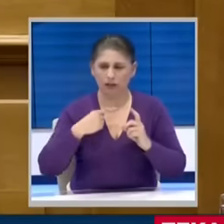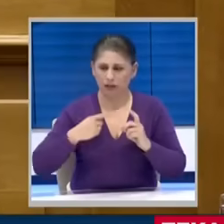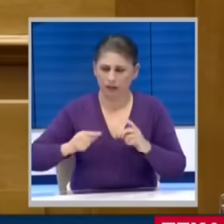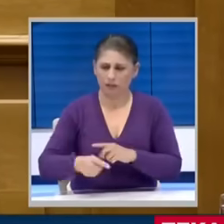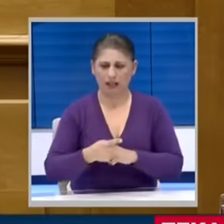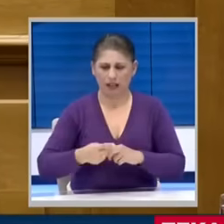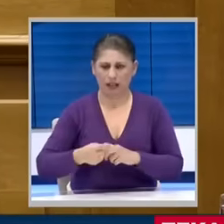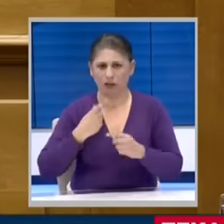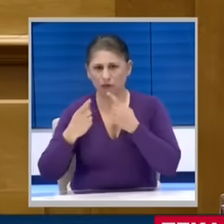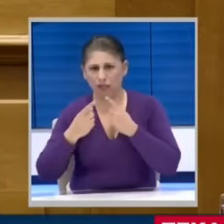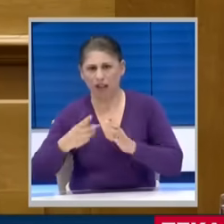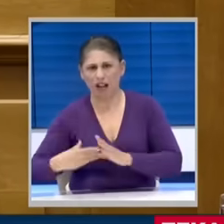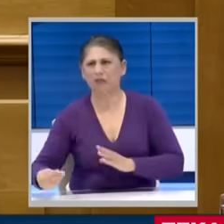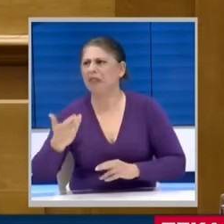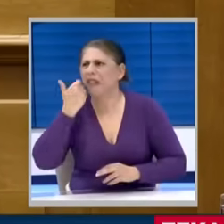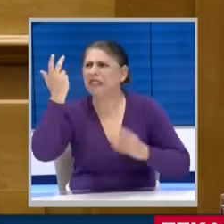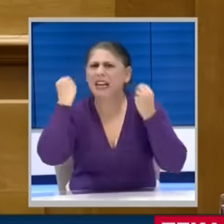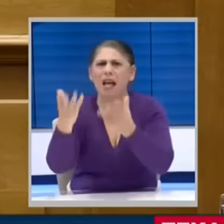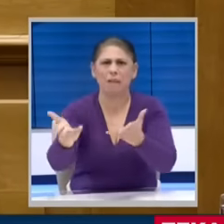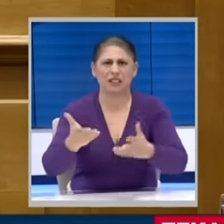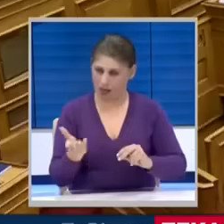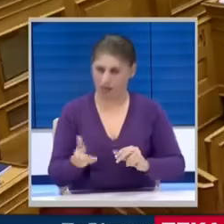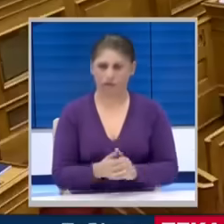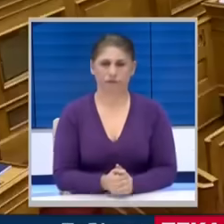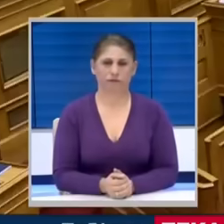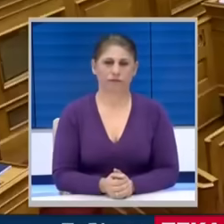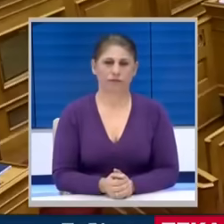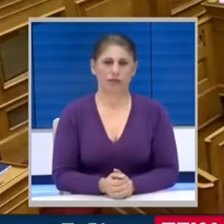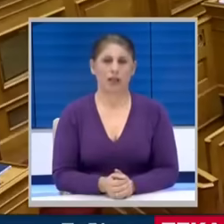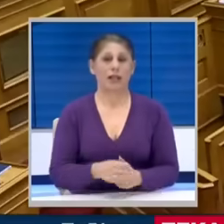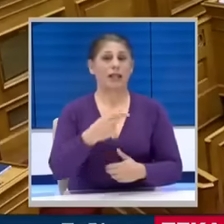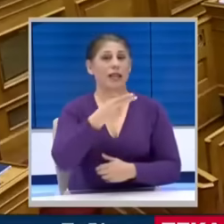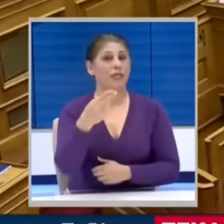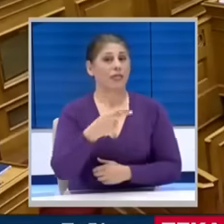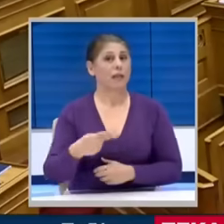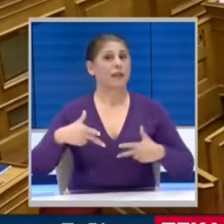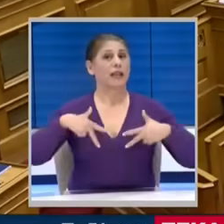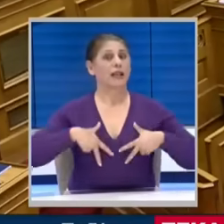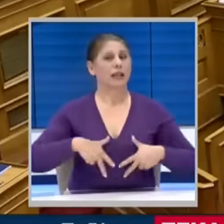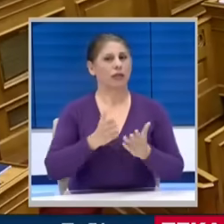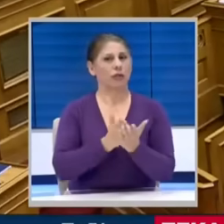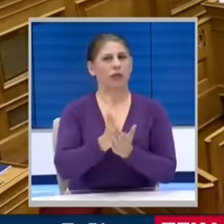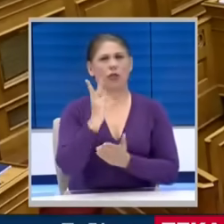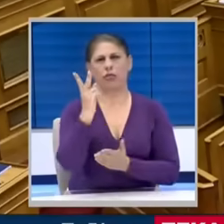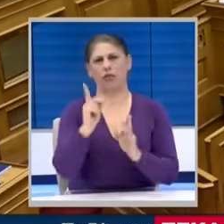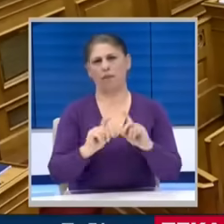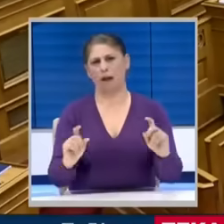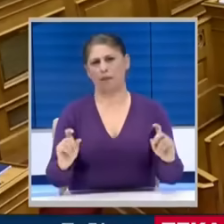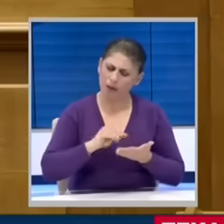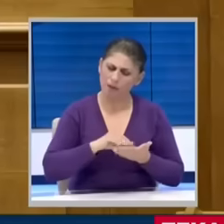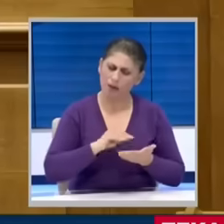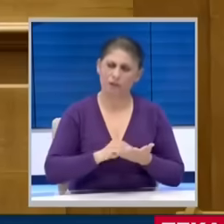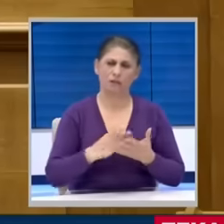τόνους, έστειλε ξεκάθαρο μήνυμα σε συγκεκριμένα επιχειρηματικά συμφέροντα που, όπως κατήγγειλε, επιχειρούν να ρίξουν την